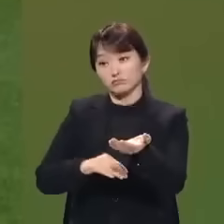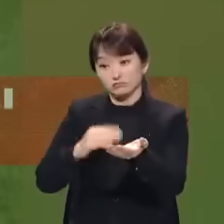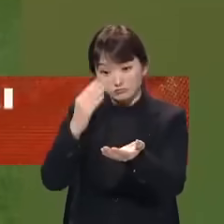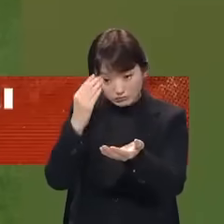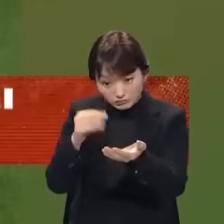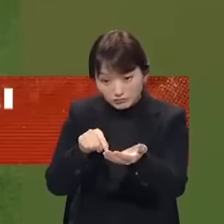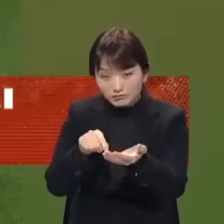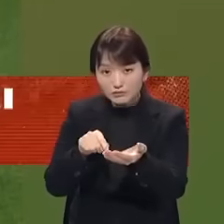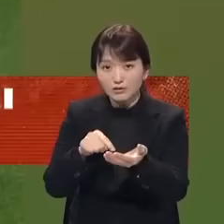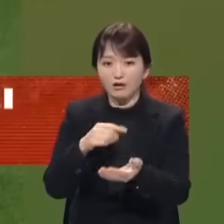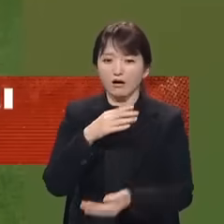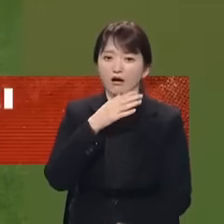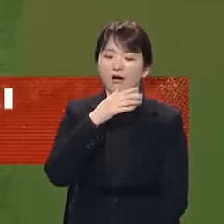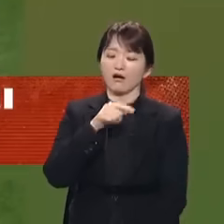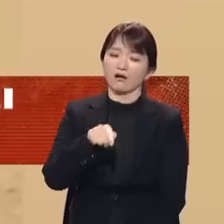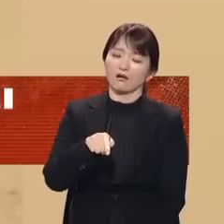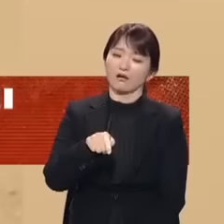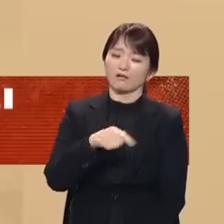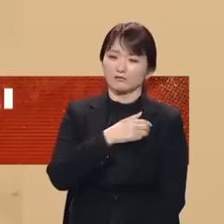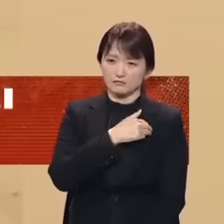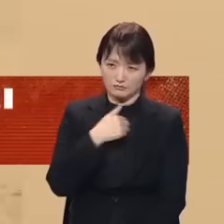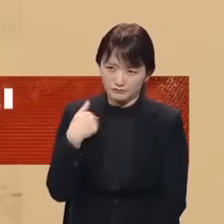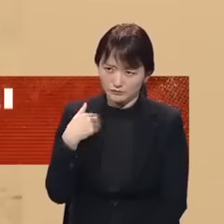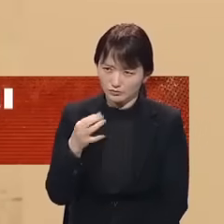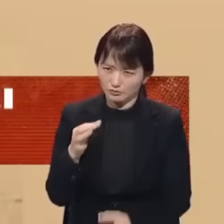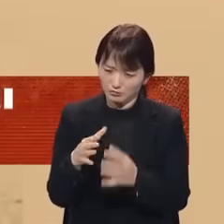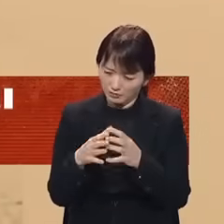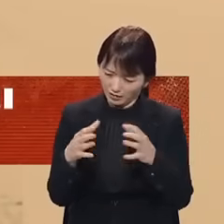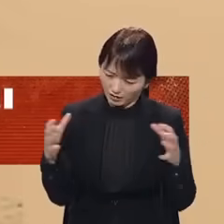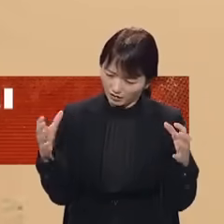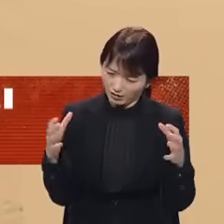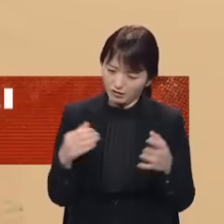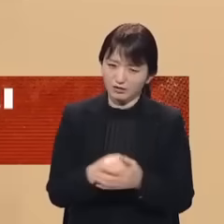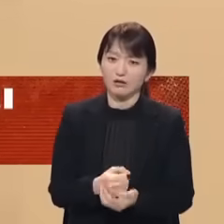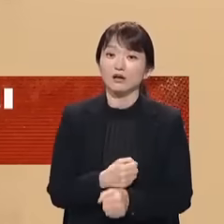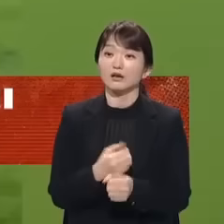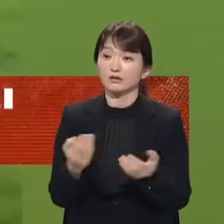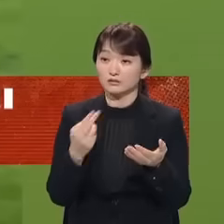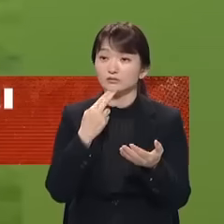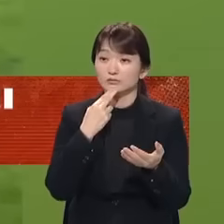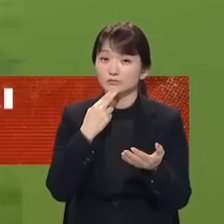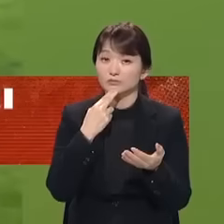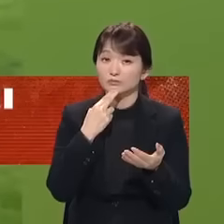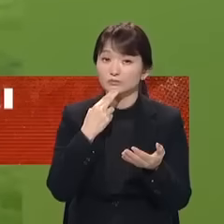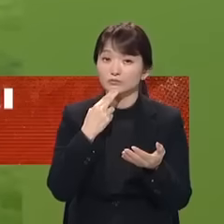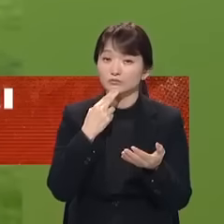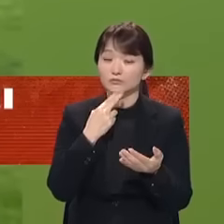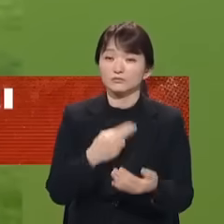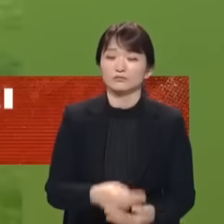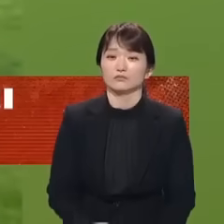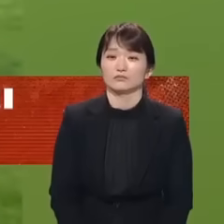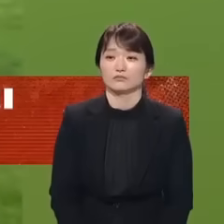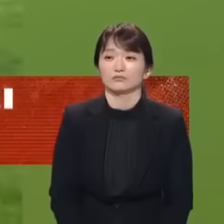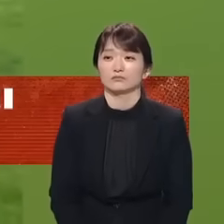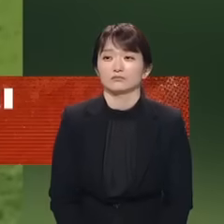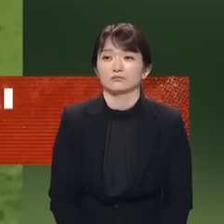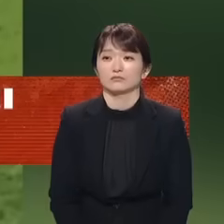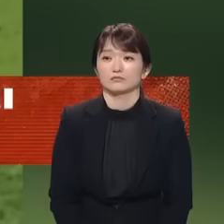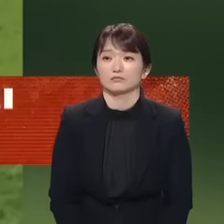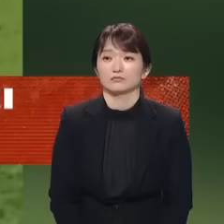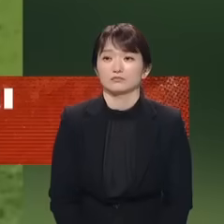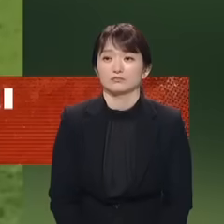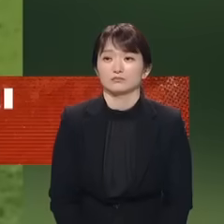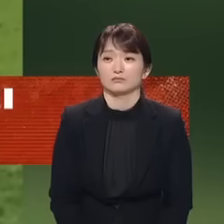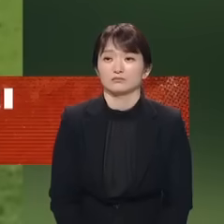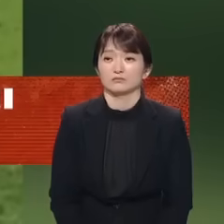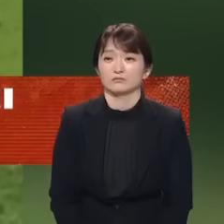보는 사람은 뭐 그냥 와 진짜 여유롭고 돈 많고 할 일도 없고 뭐 이런 모양이다 라고 생각할 수밖에 없죠. 이거 짝퉁 아니야